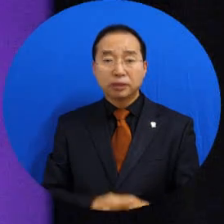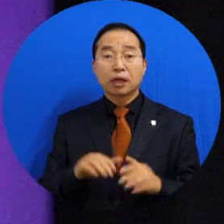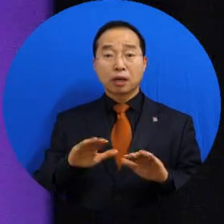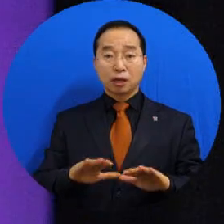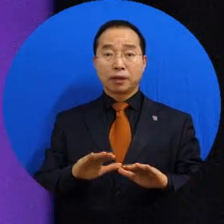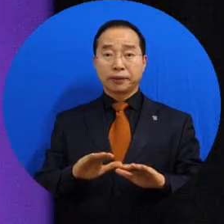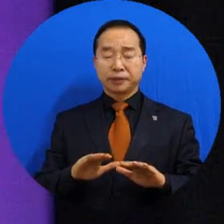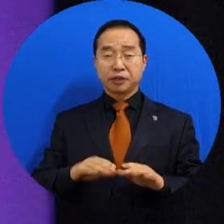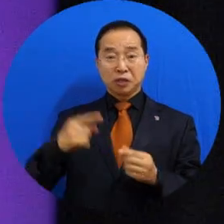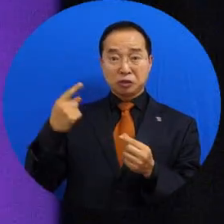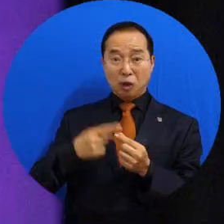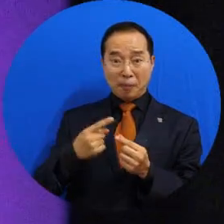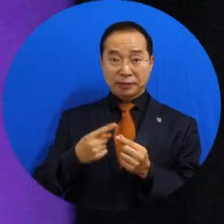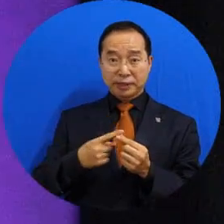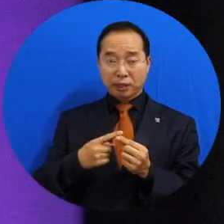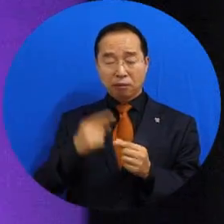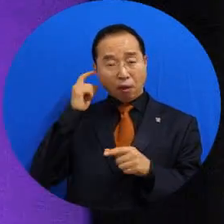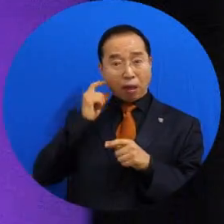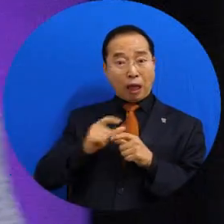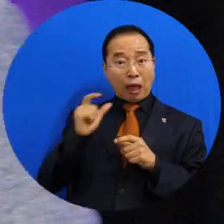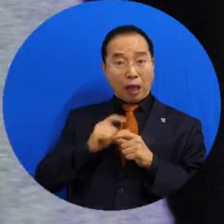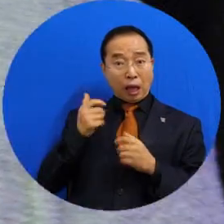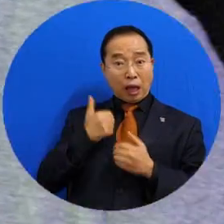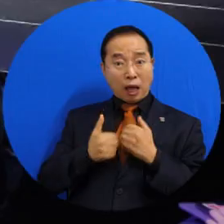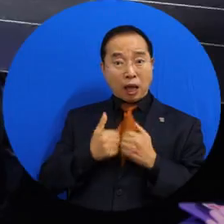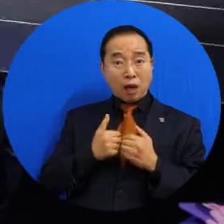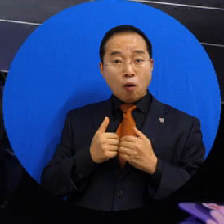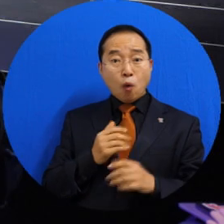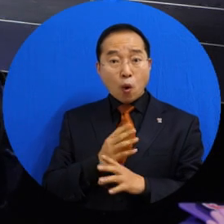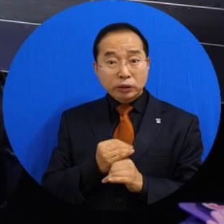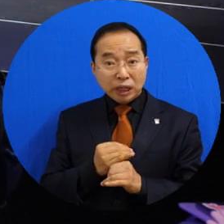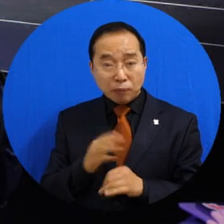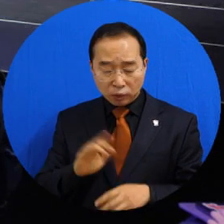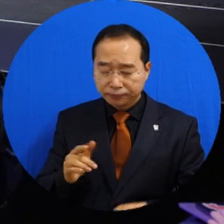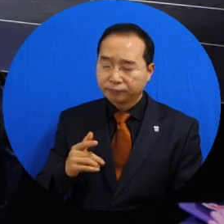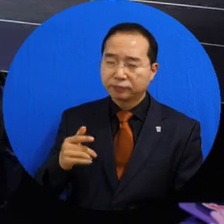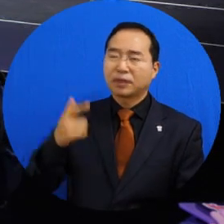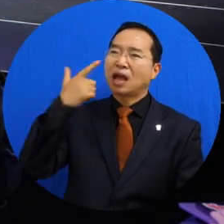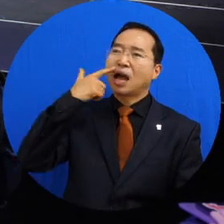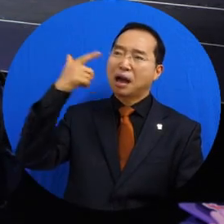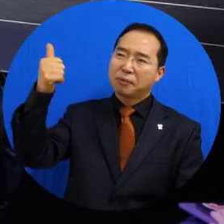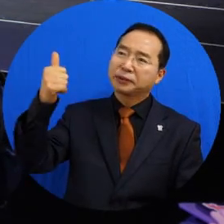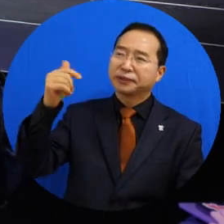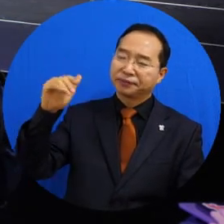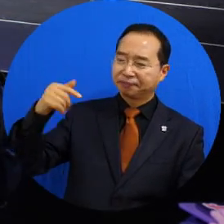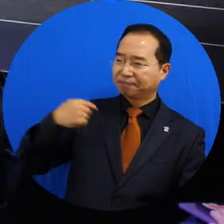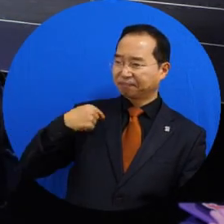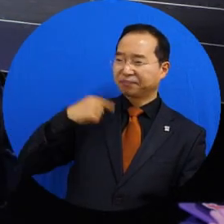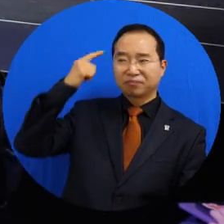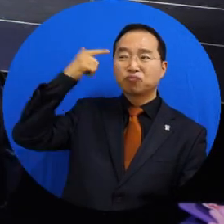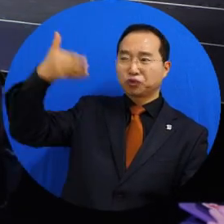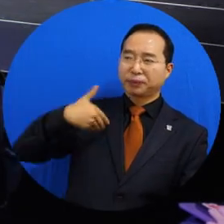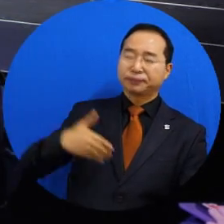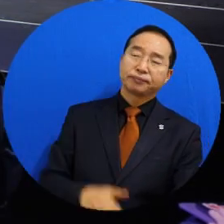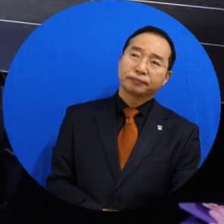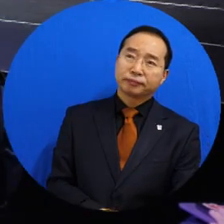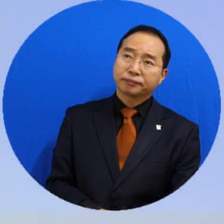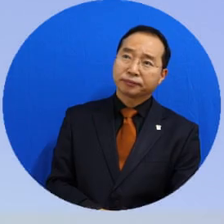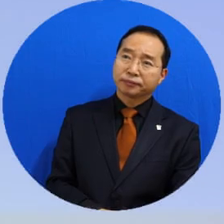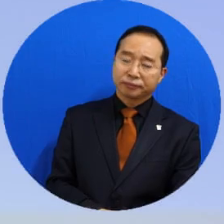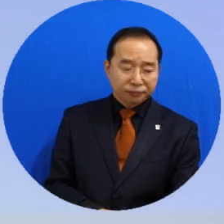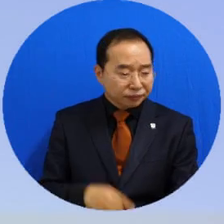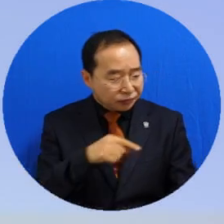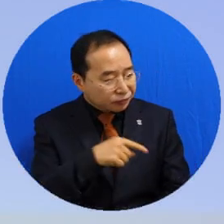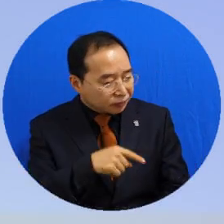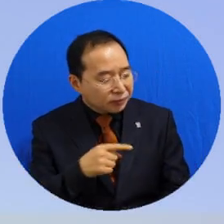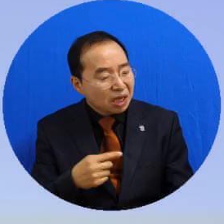이제 제 인생에서 첫 번째 브레이크가 걸립니다. 사실 아버지가 저한테 한번 물어봤거든요. 한번 너는